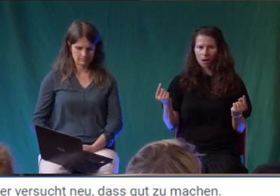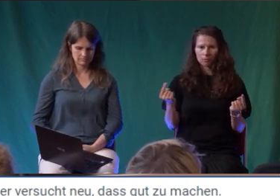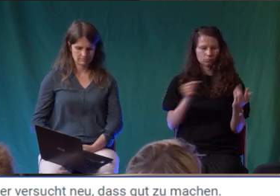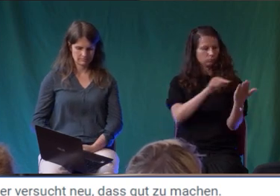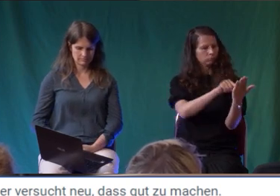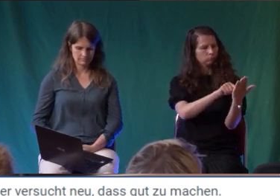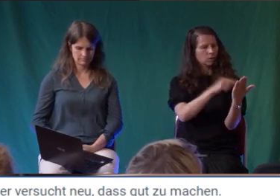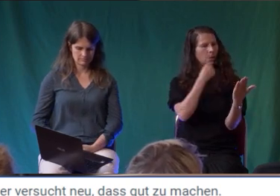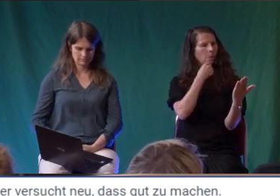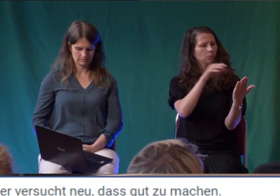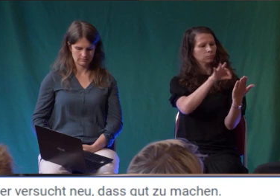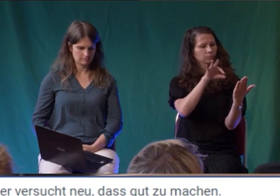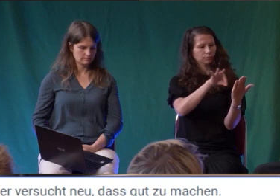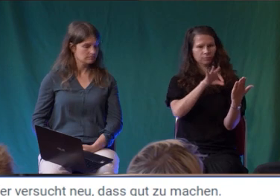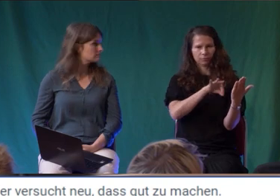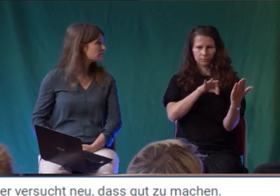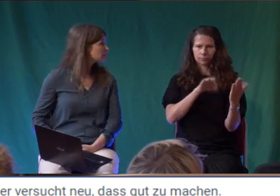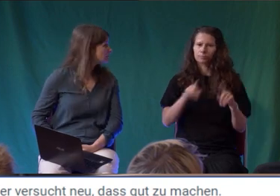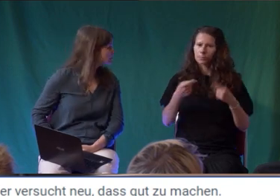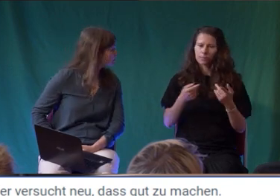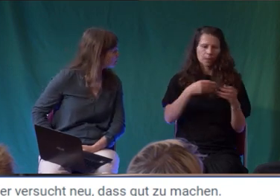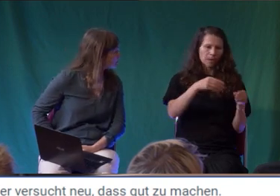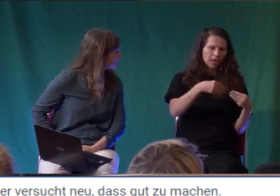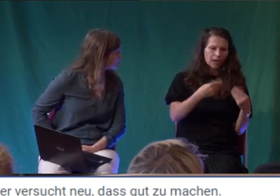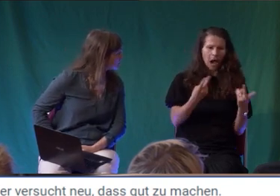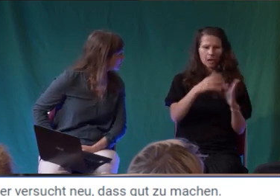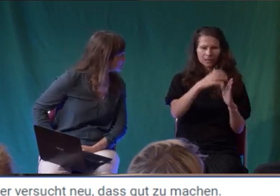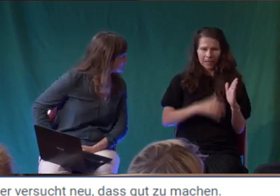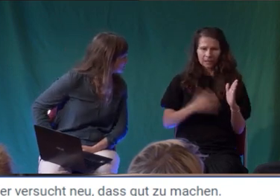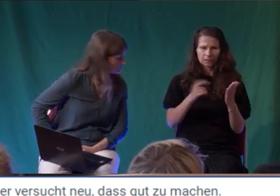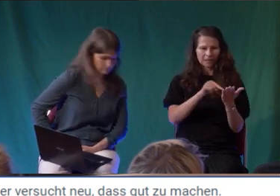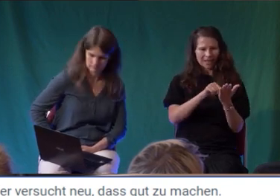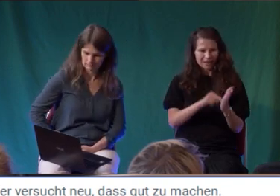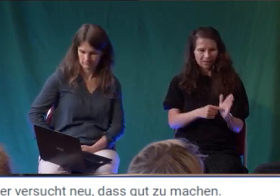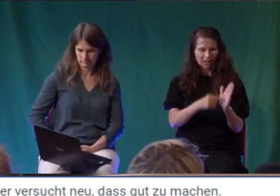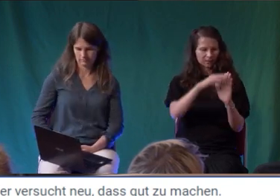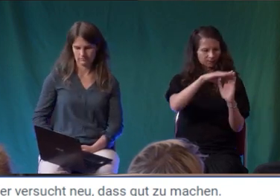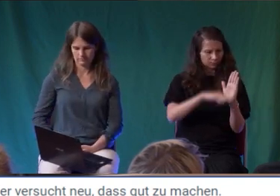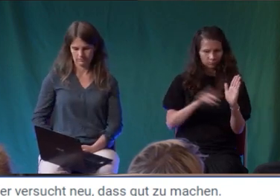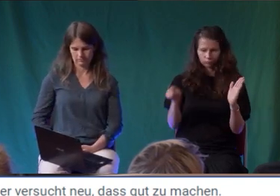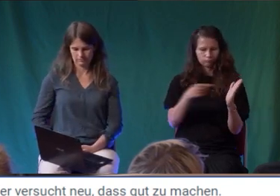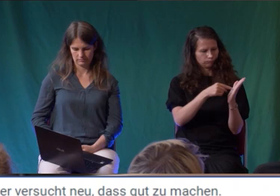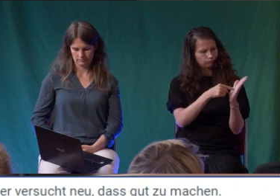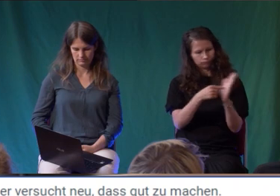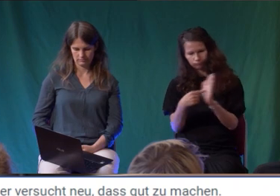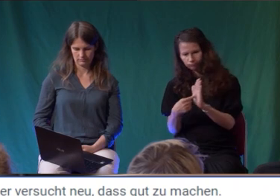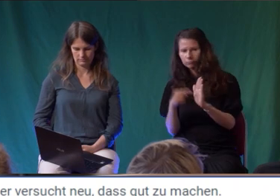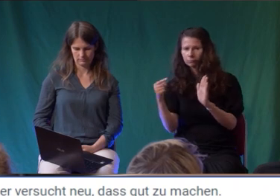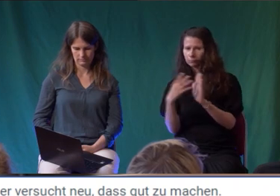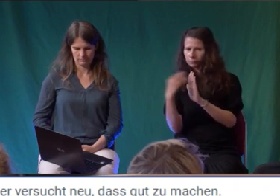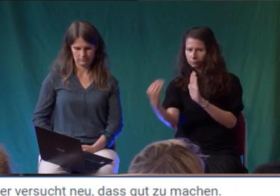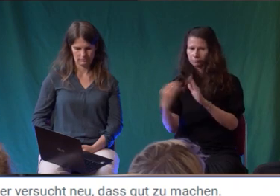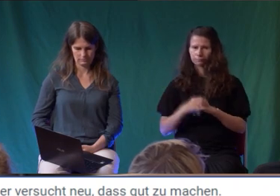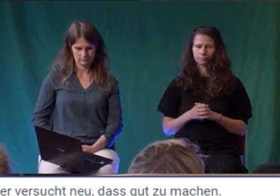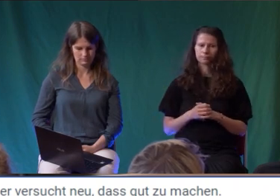dann auf Material also auf Texte und Hinweise von uns zurückgreifen können was